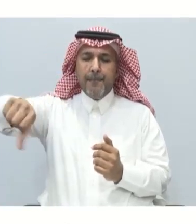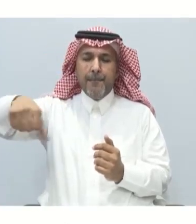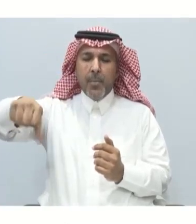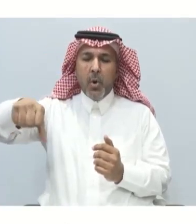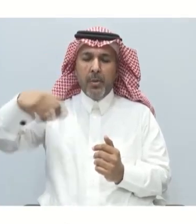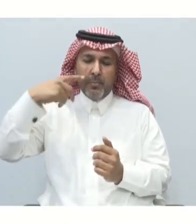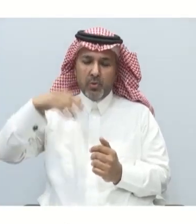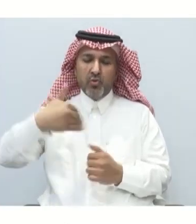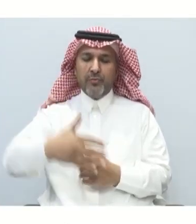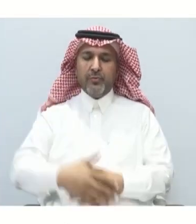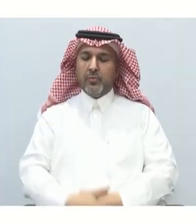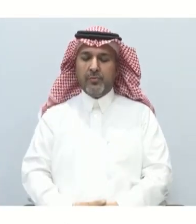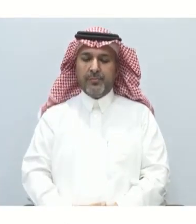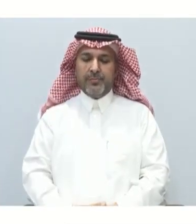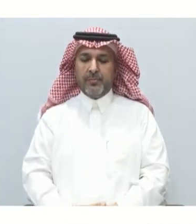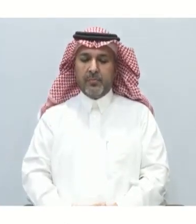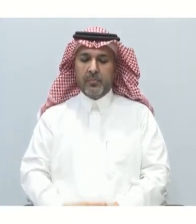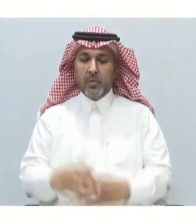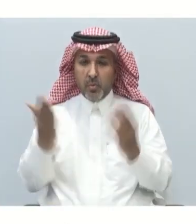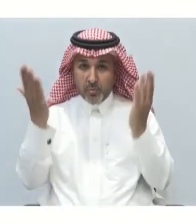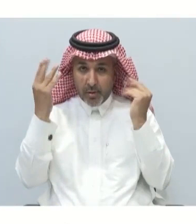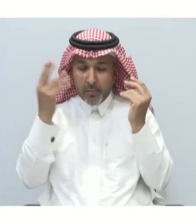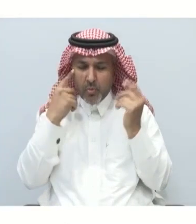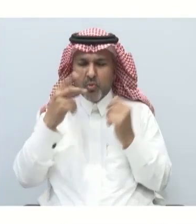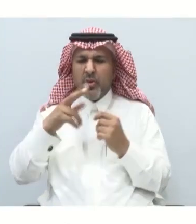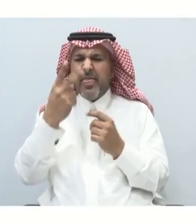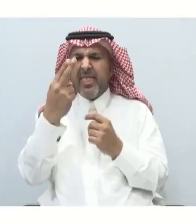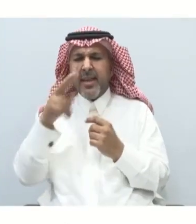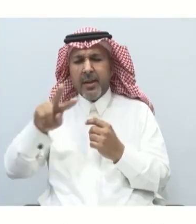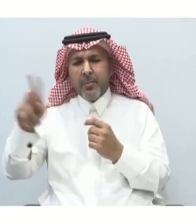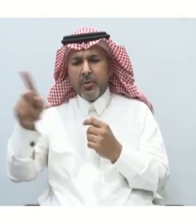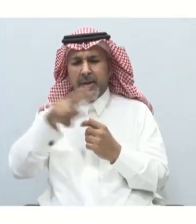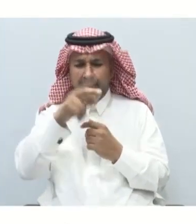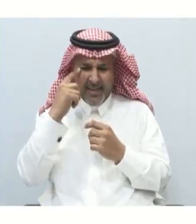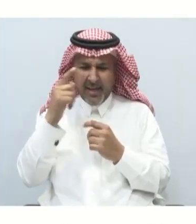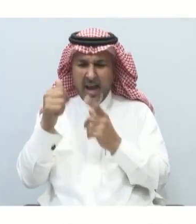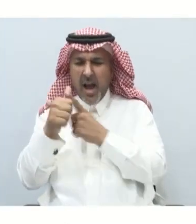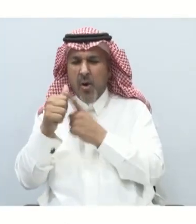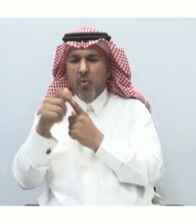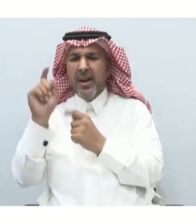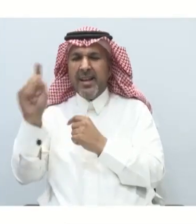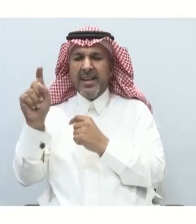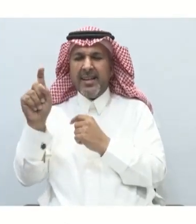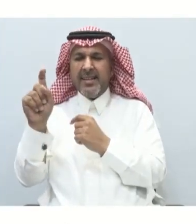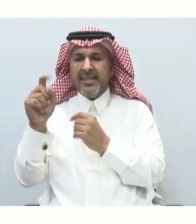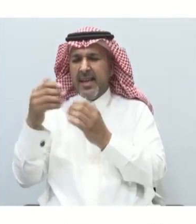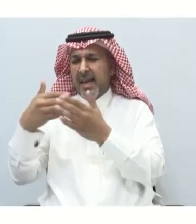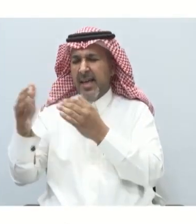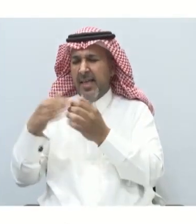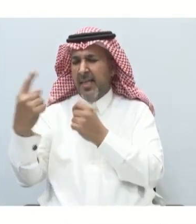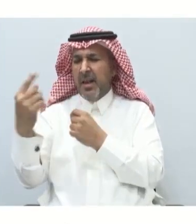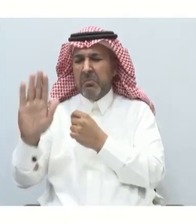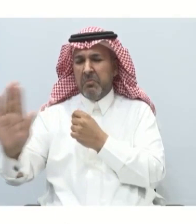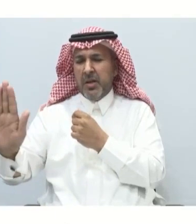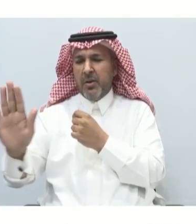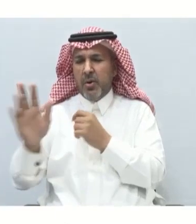المتغيرين عندي متغير مستقل ونسميه اكس وعندي متغير واي اللي هو المتغير التابع المتغير التابع